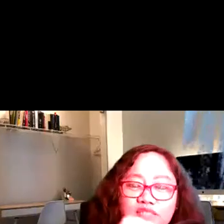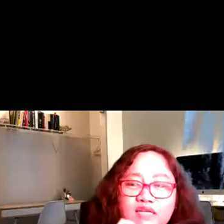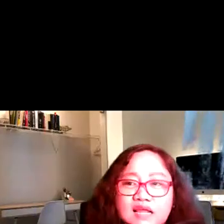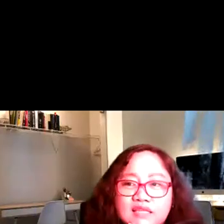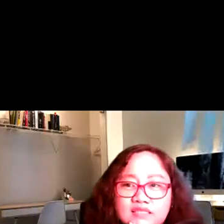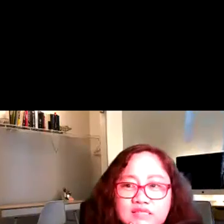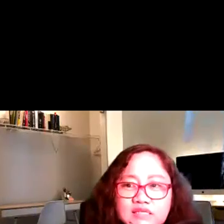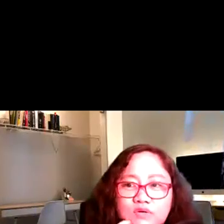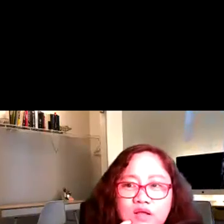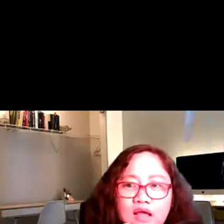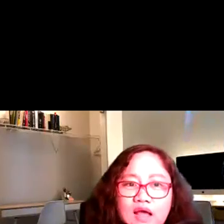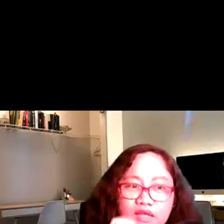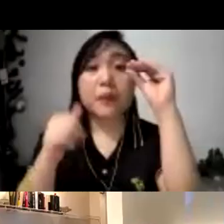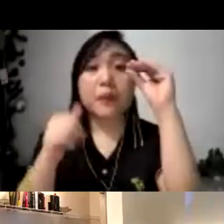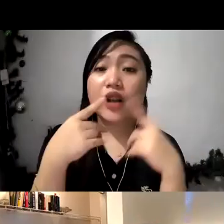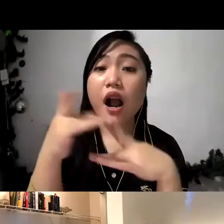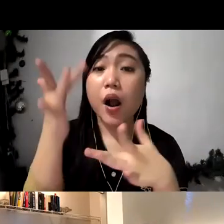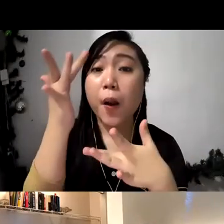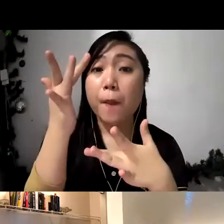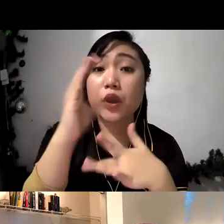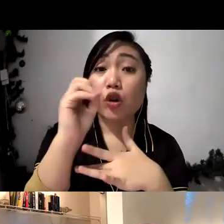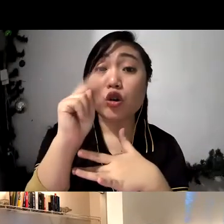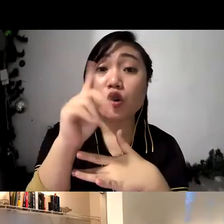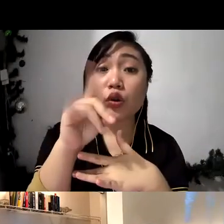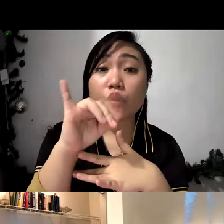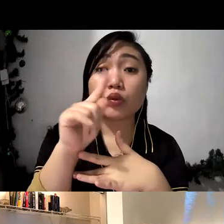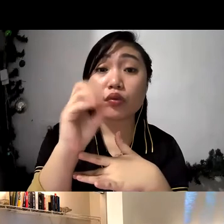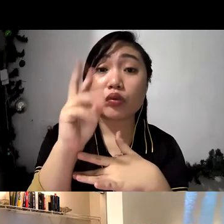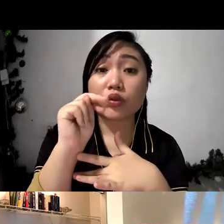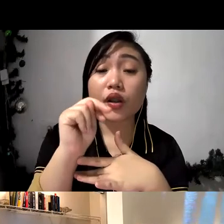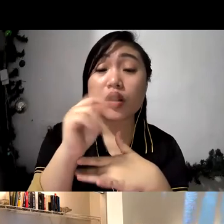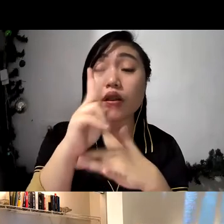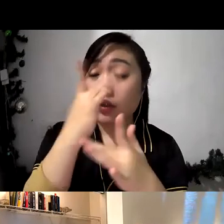sex characteristics, no, ganun pa rin, no, pagdating sa ating